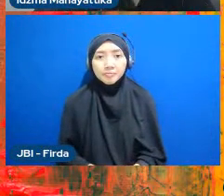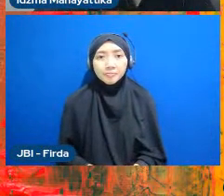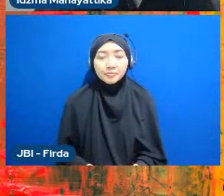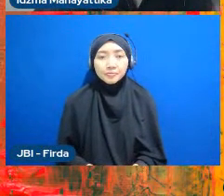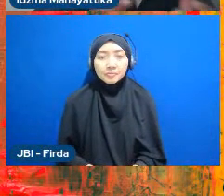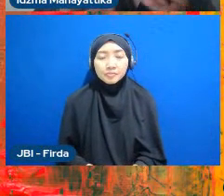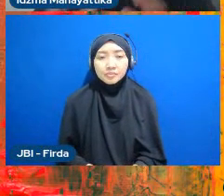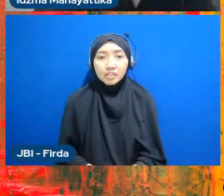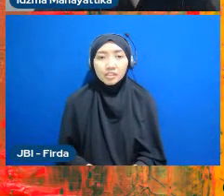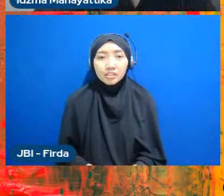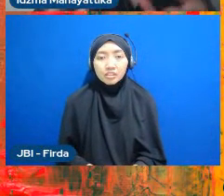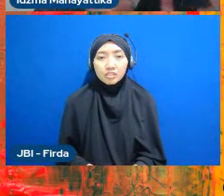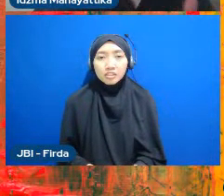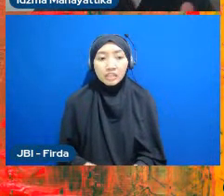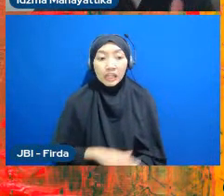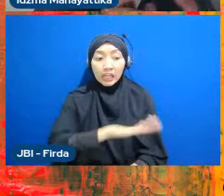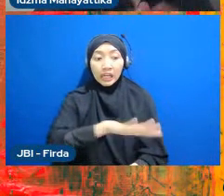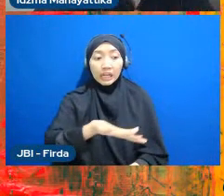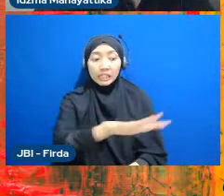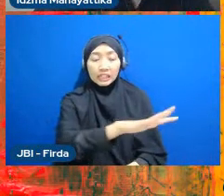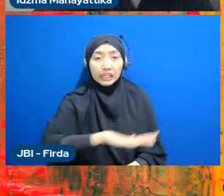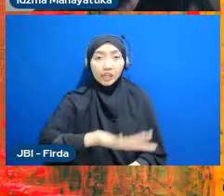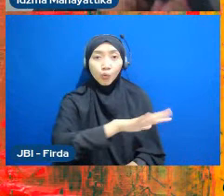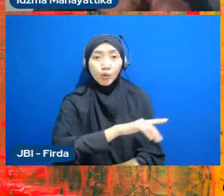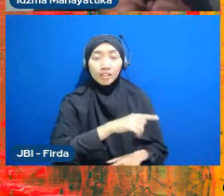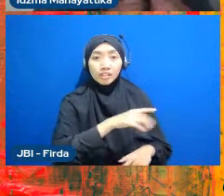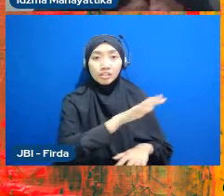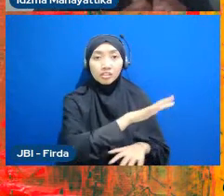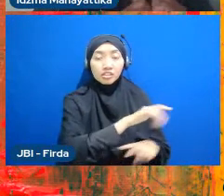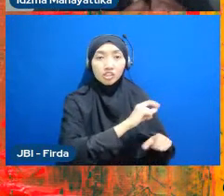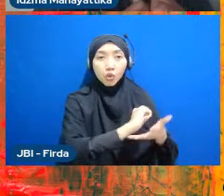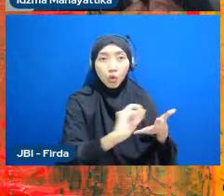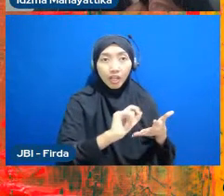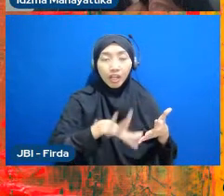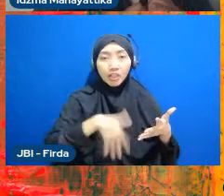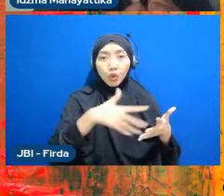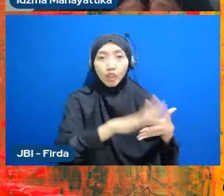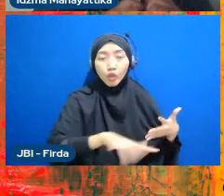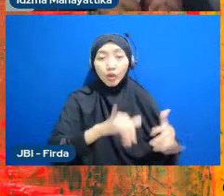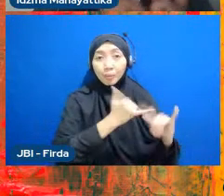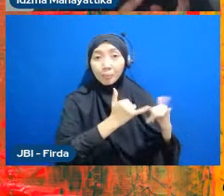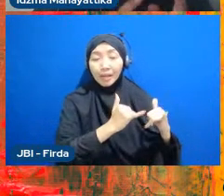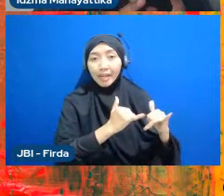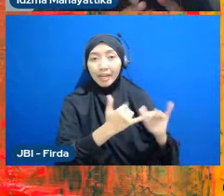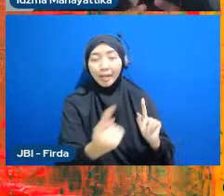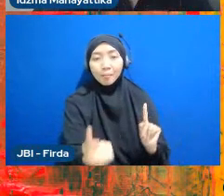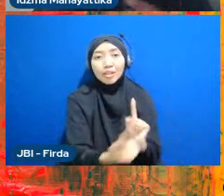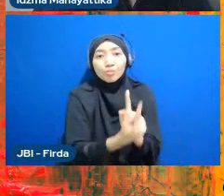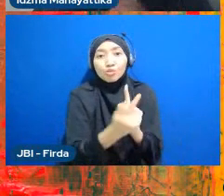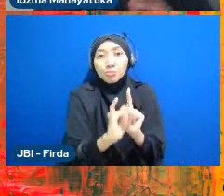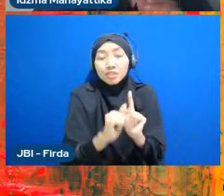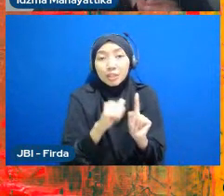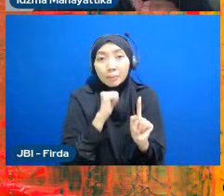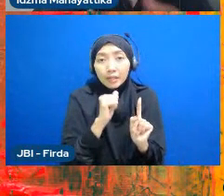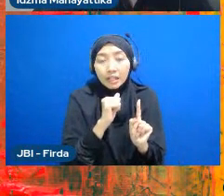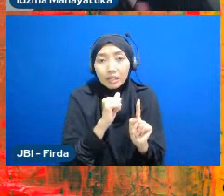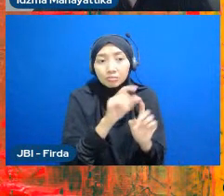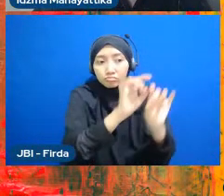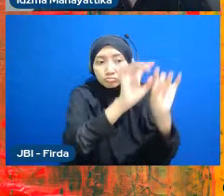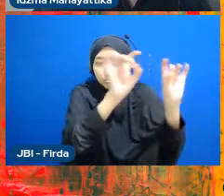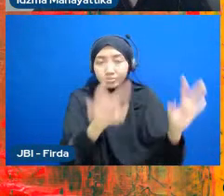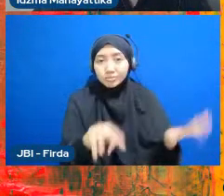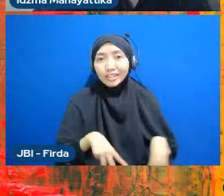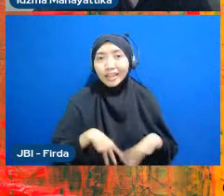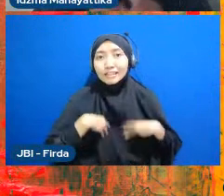di sekolah atau anak di lingkungan lain, maka anak akan bertemu dengan beragam